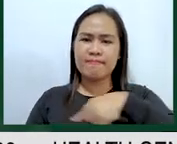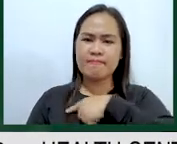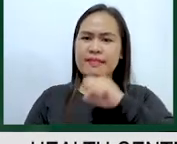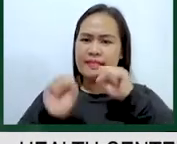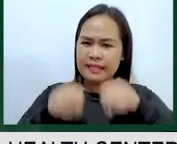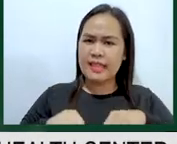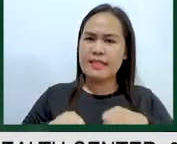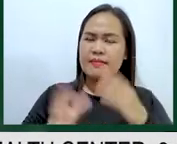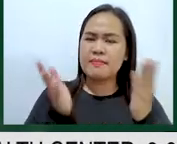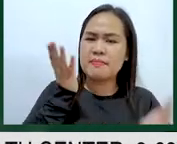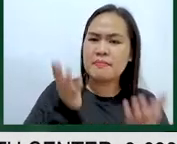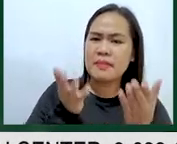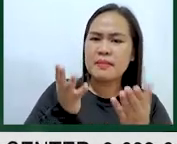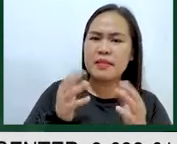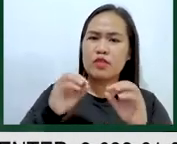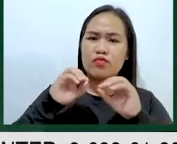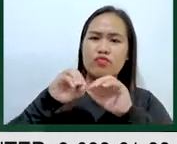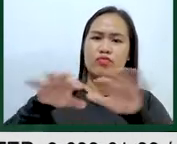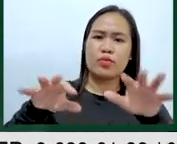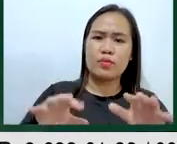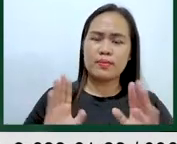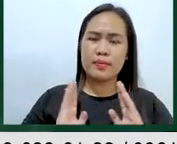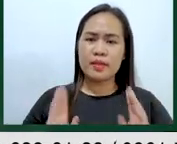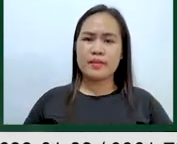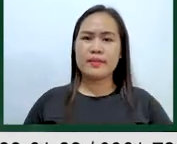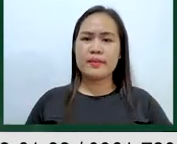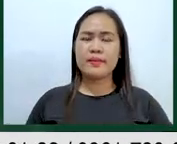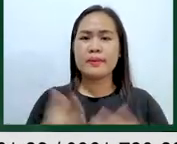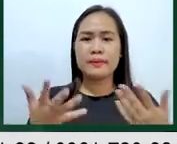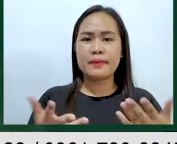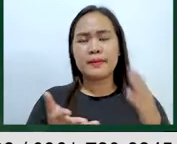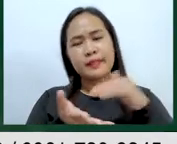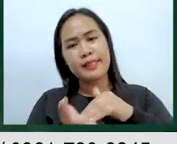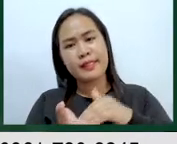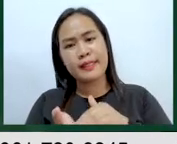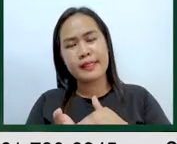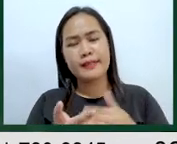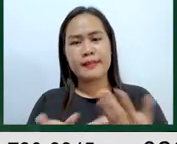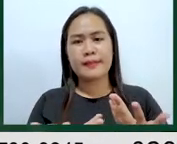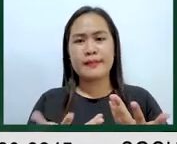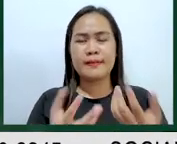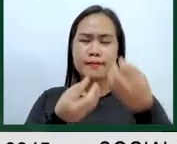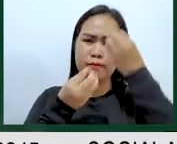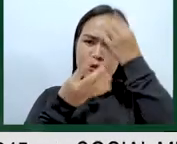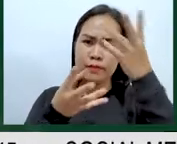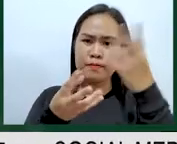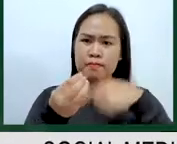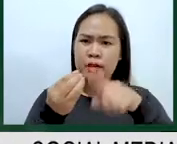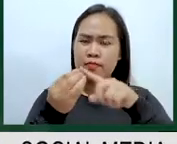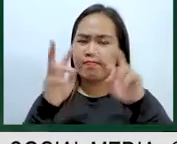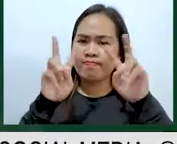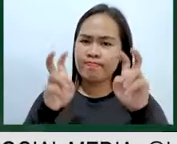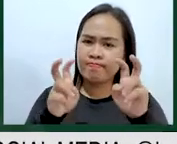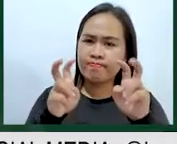we will be bound to transmit this virus sa ating mga pangangatawan. So,